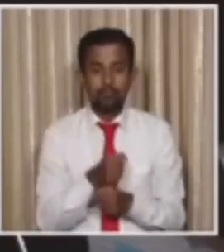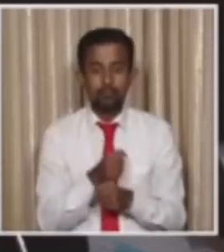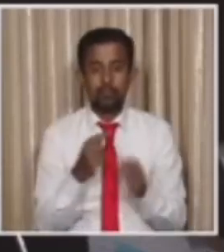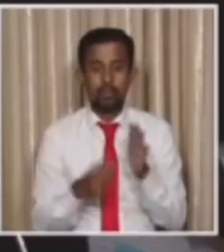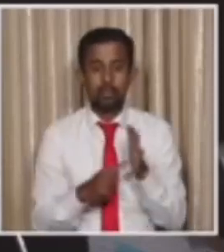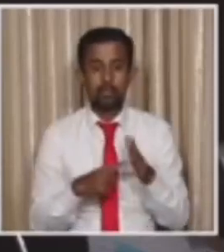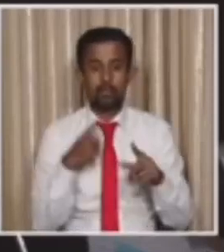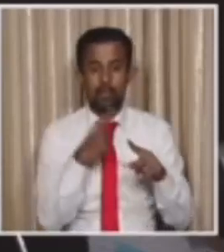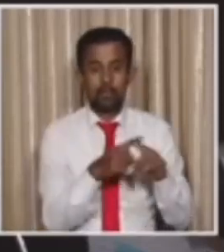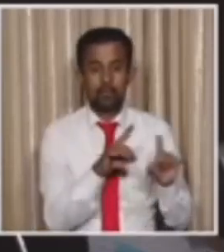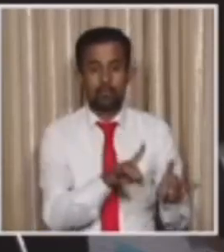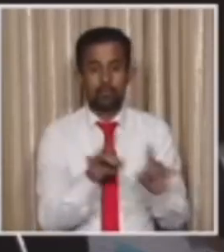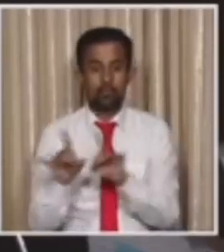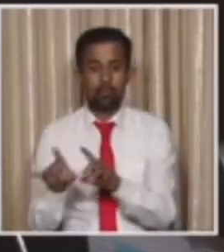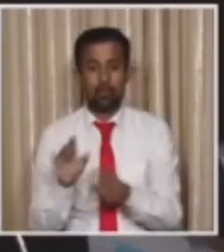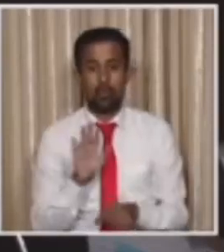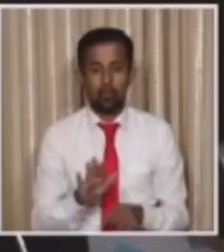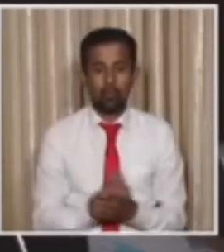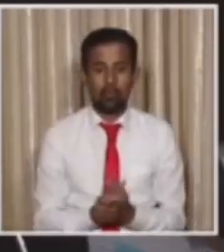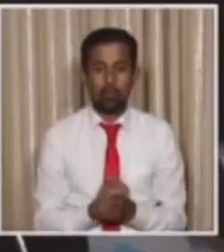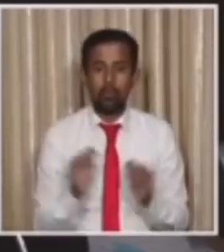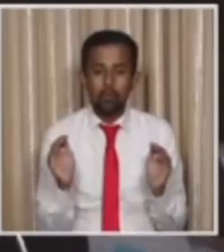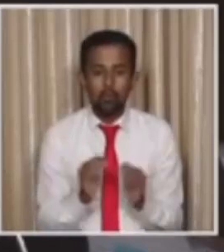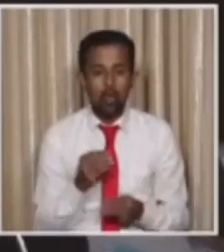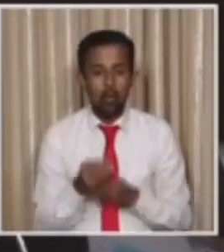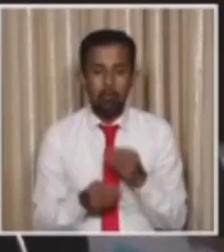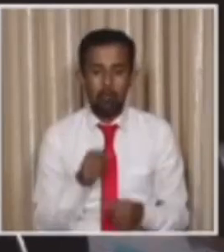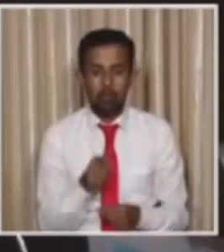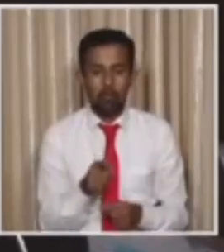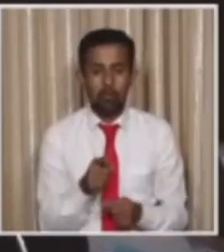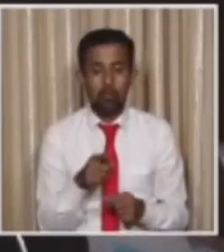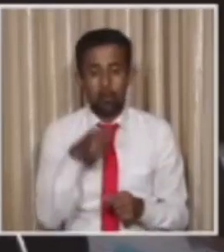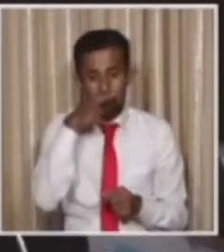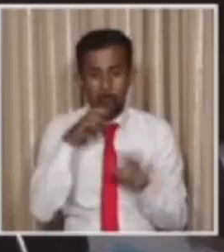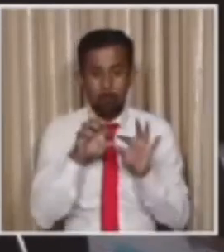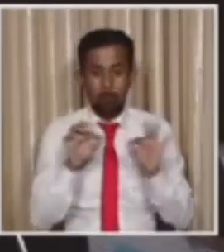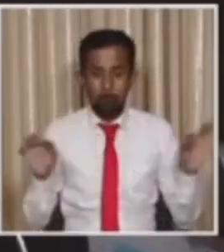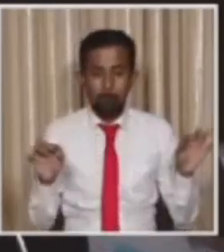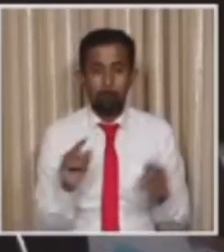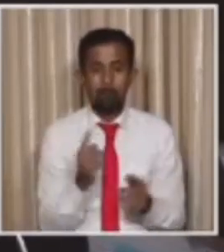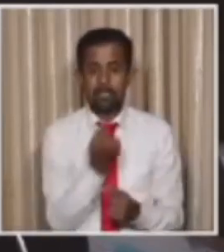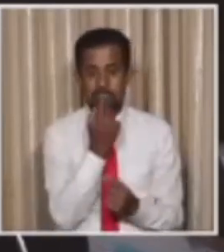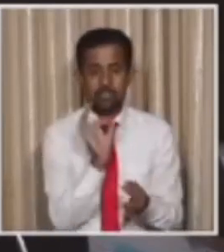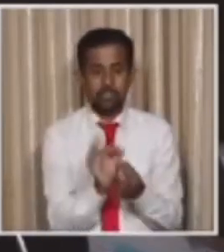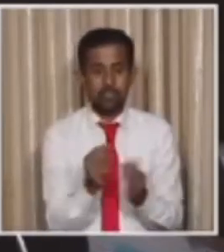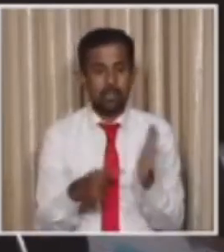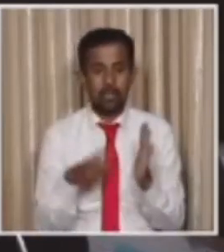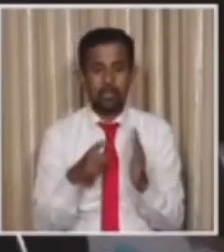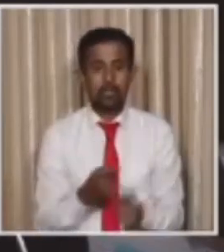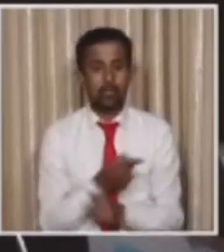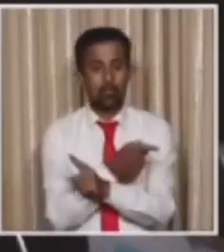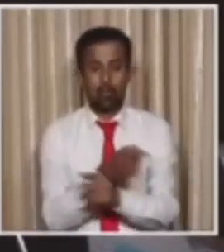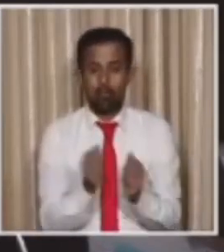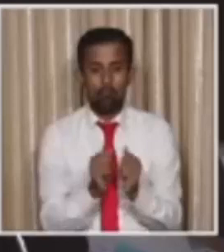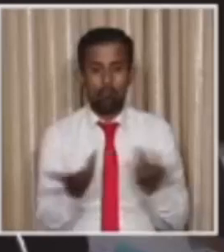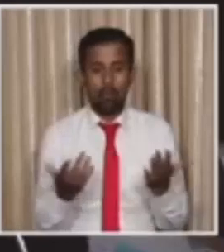ප්‍රතිපත්තිය සමගාමී වෙන්න ඕනි. අපි කුඩා ව්‍යාපාරිකයන්ට හඳුන් කූරු හදන්න, උටුපන්දම් හදන්න තාක්ෂණය ලබා දුන්නට වැඩක් නැහැ.